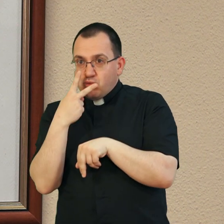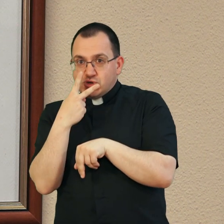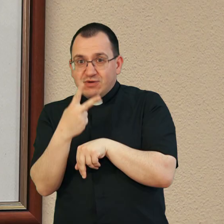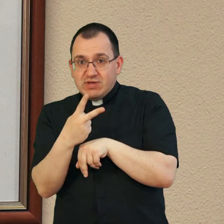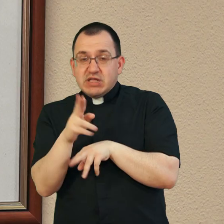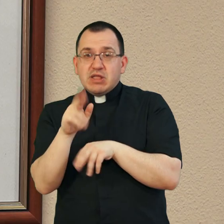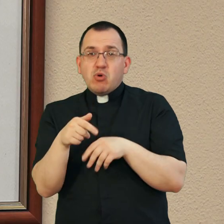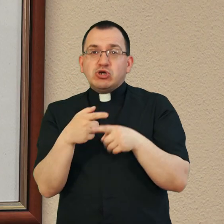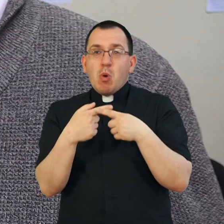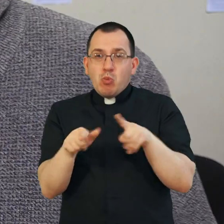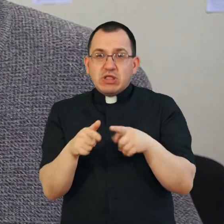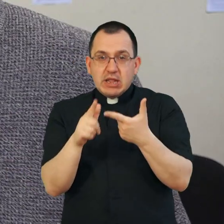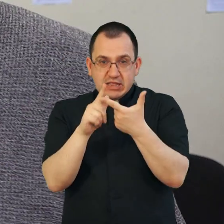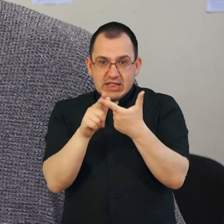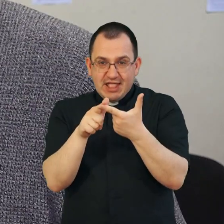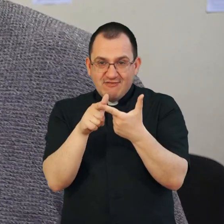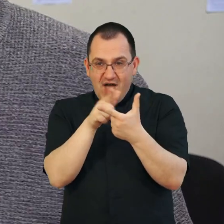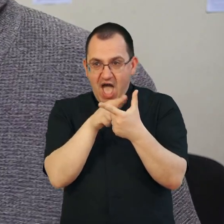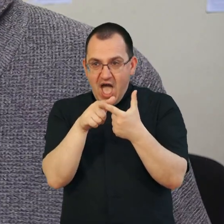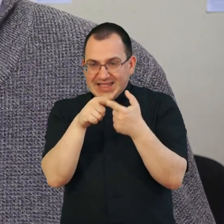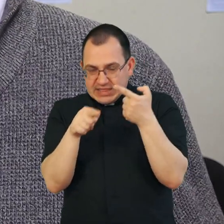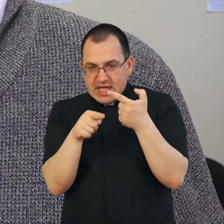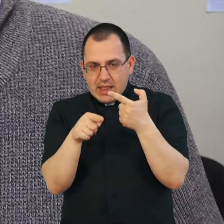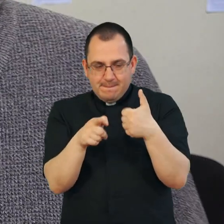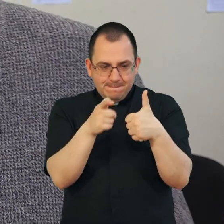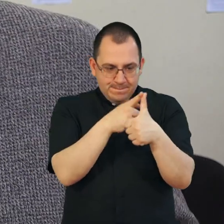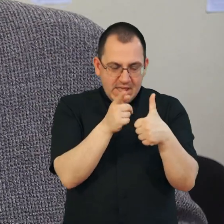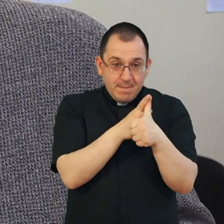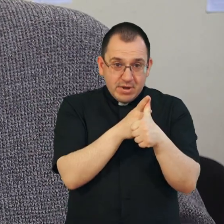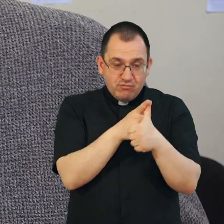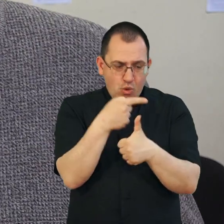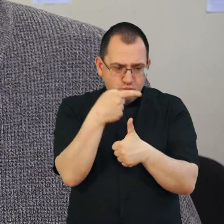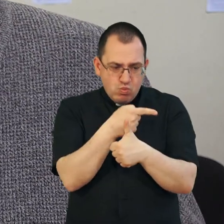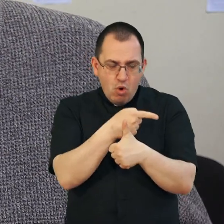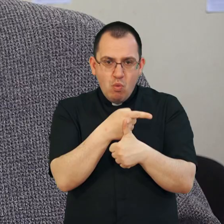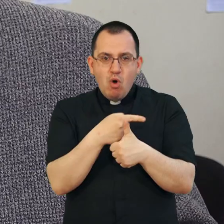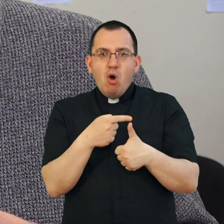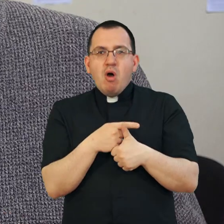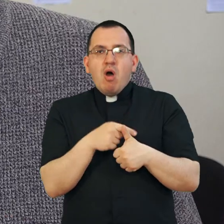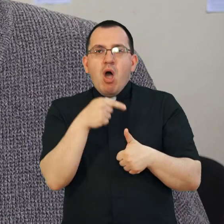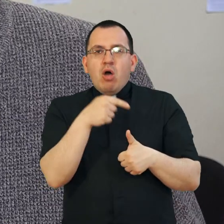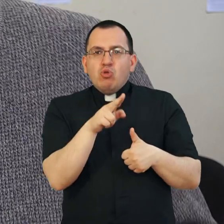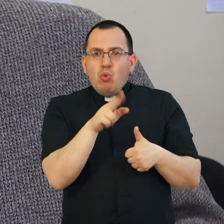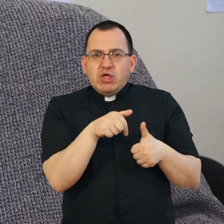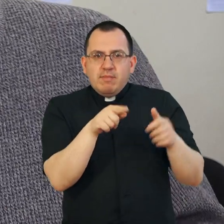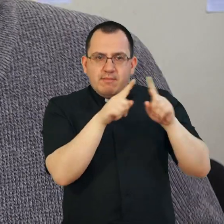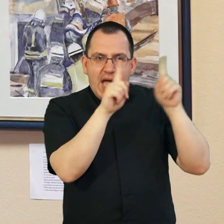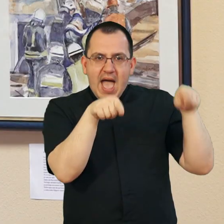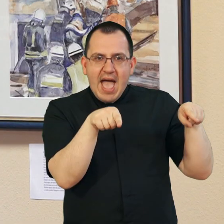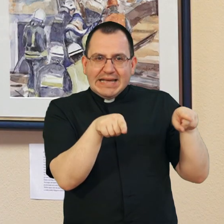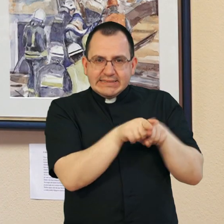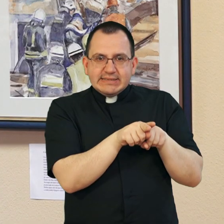dva segmenta. Izložba je ovaj dio u kojem se sad nalazimo. Tu su slike sakralne